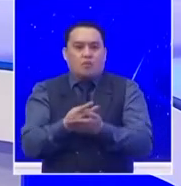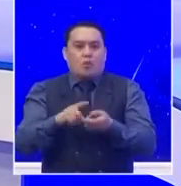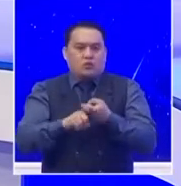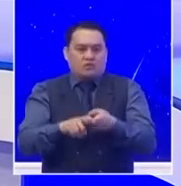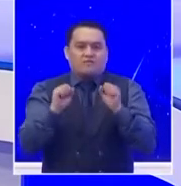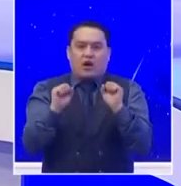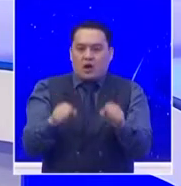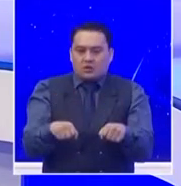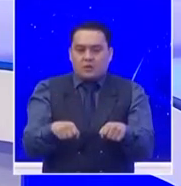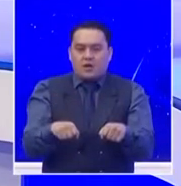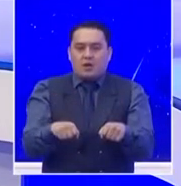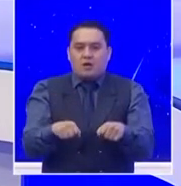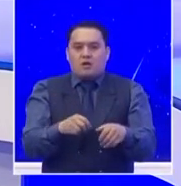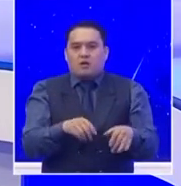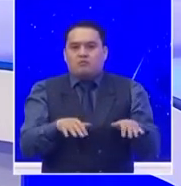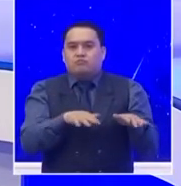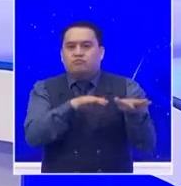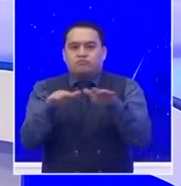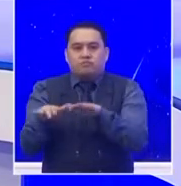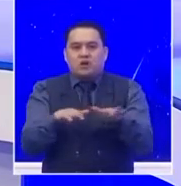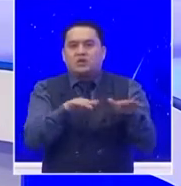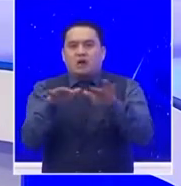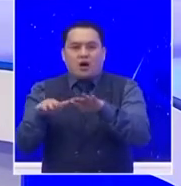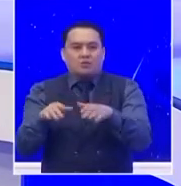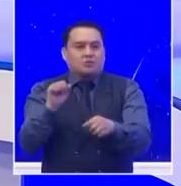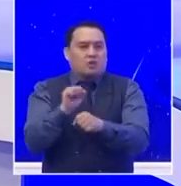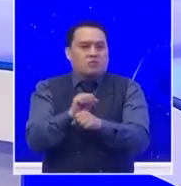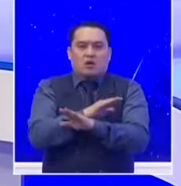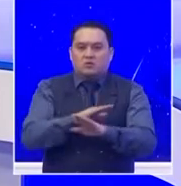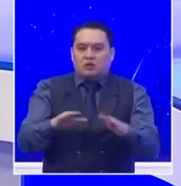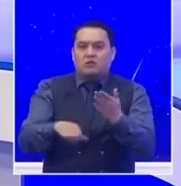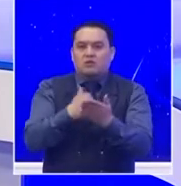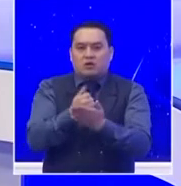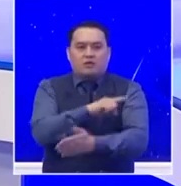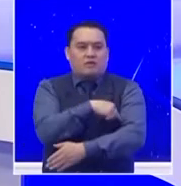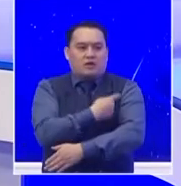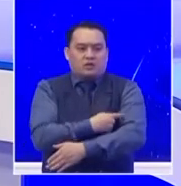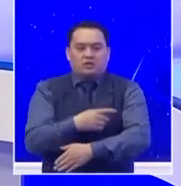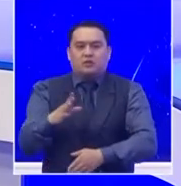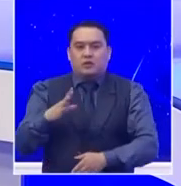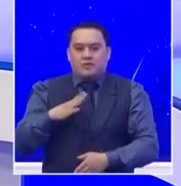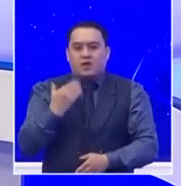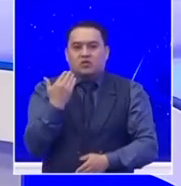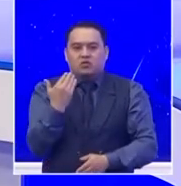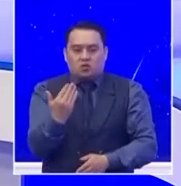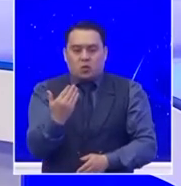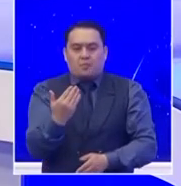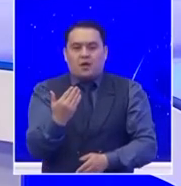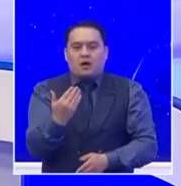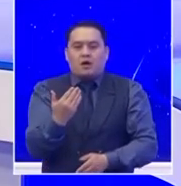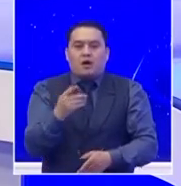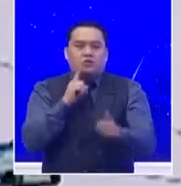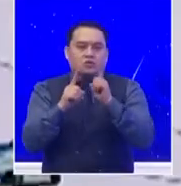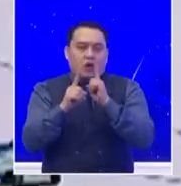высока, поскольку миграция населения не прекращается. Таков прогноз главного санитарного врача страны Жандарбека Бекшина. На